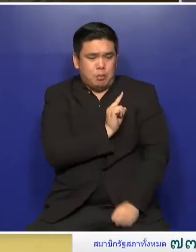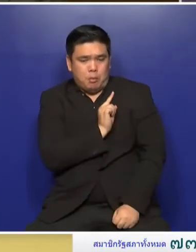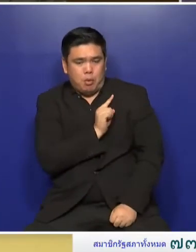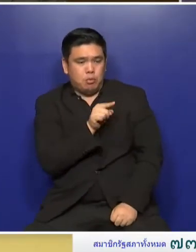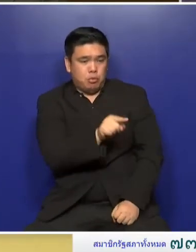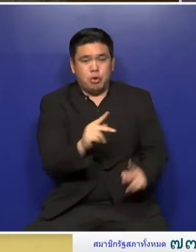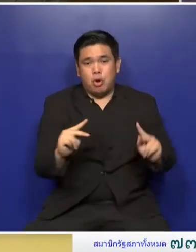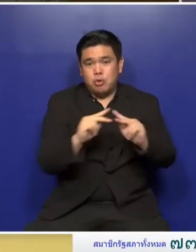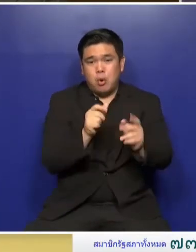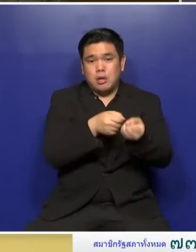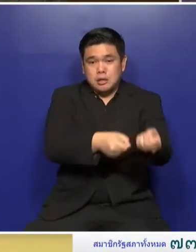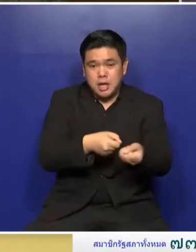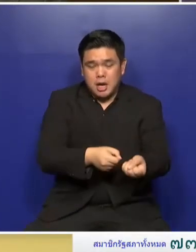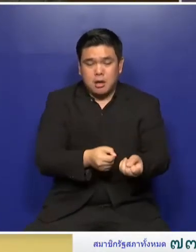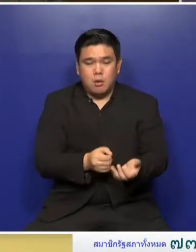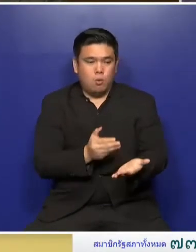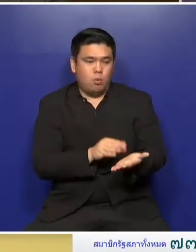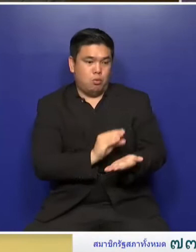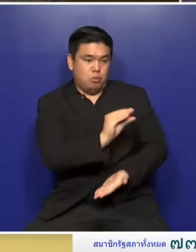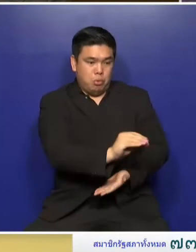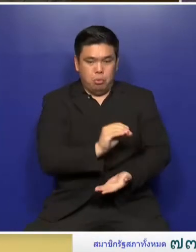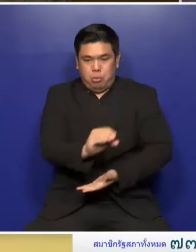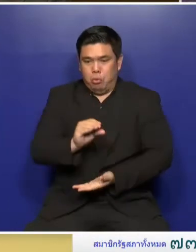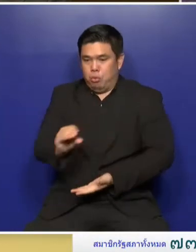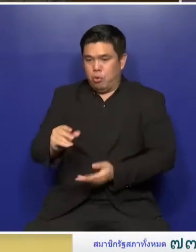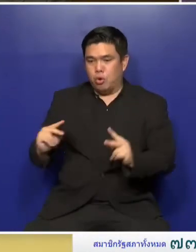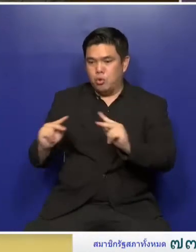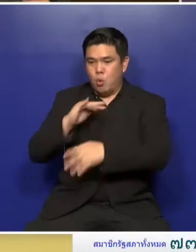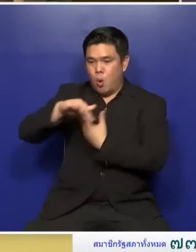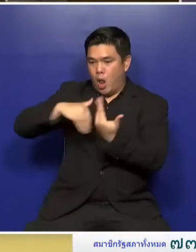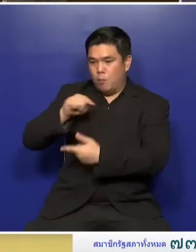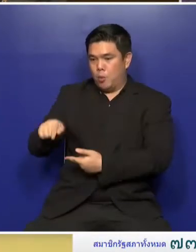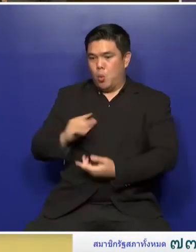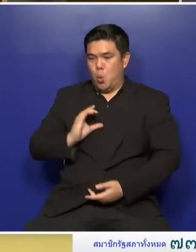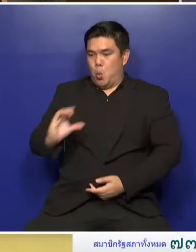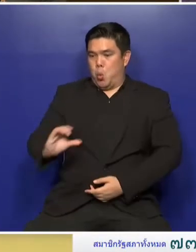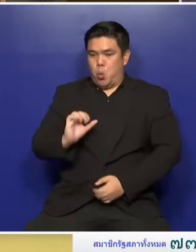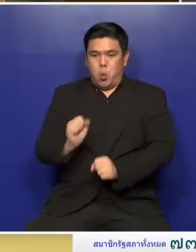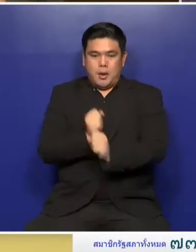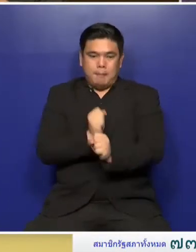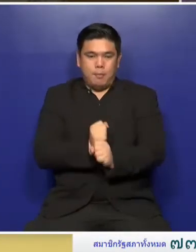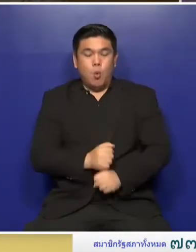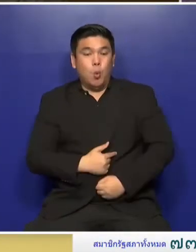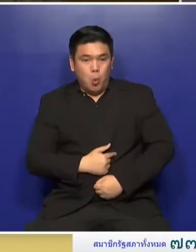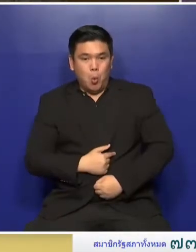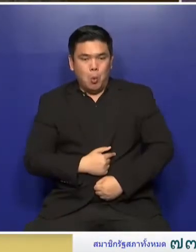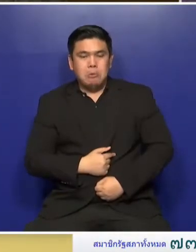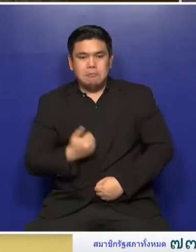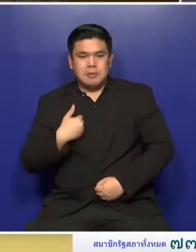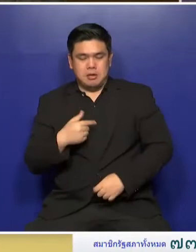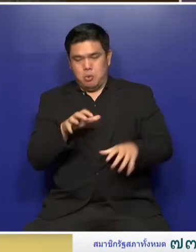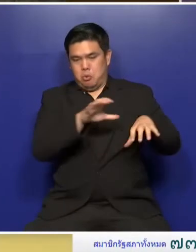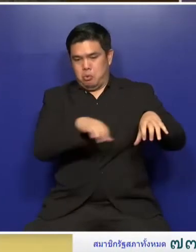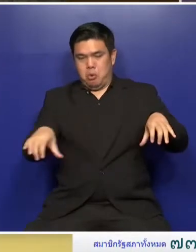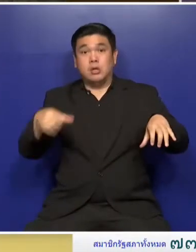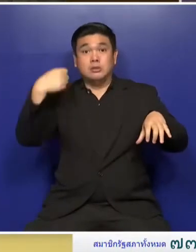ภาชาต Musicลายหลายหนวยงานทั้หมดเห็จะเป็ 10 หน่วยงาน ท